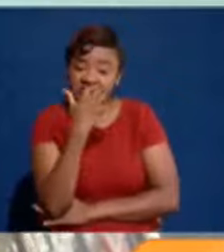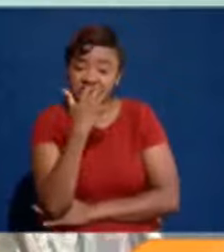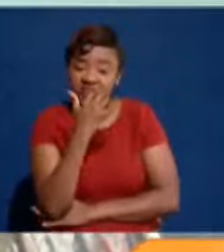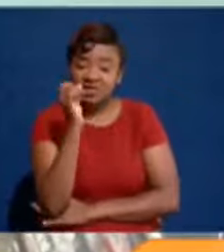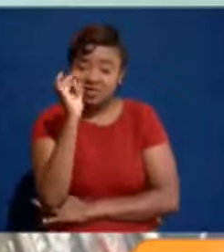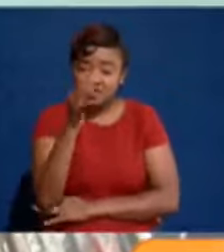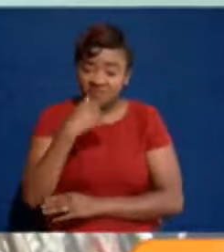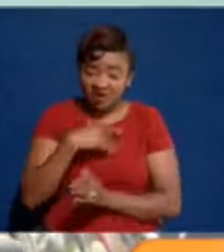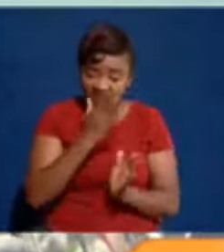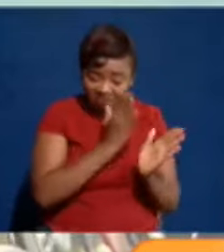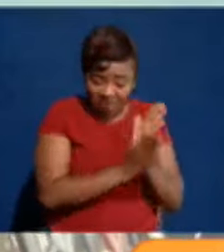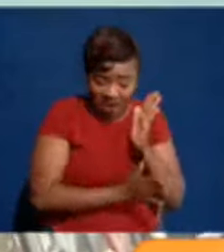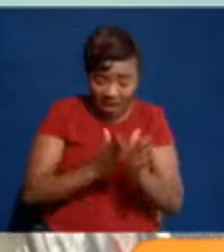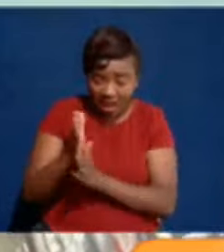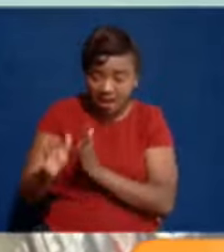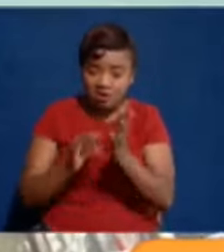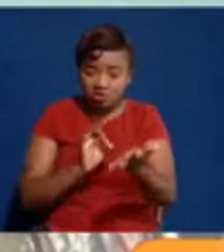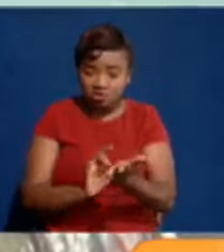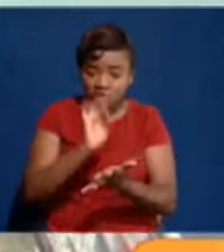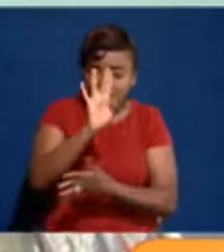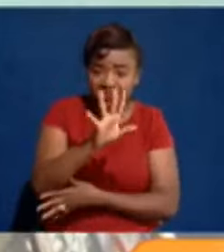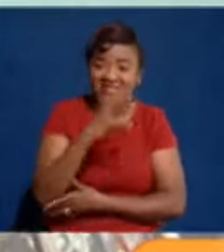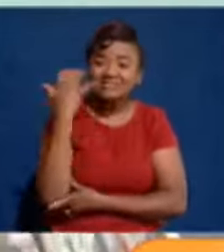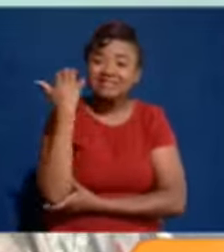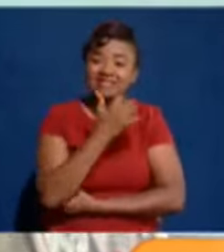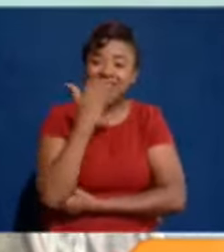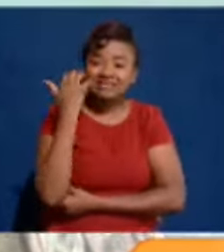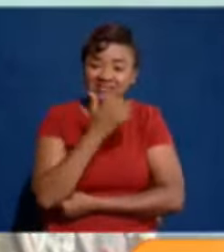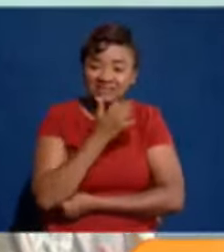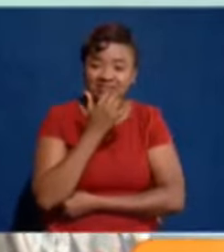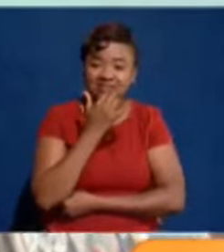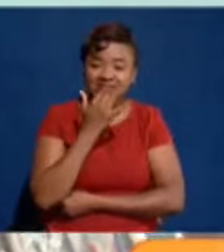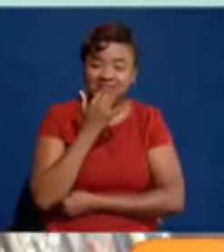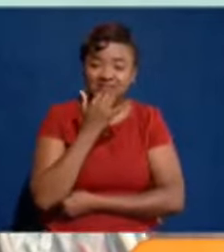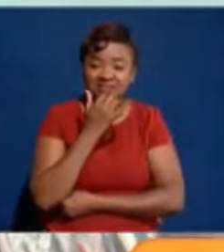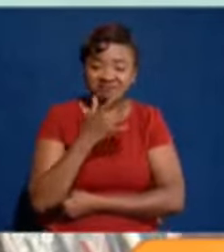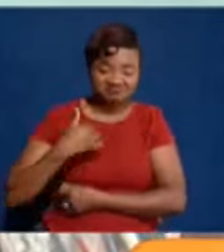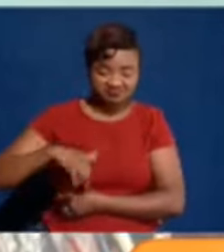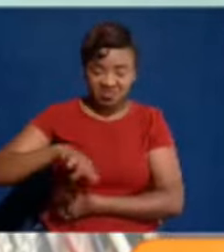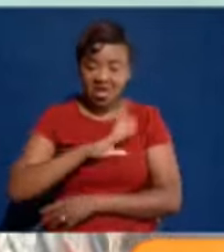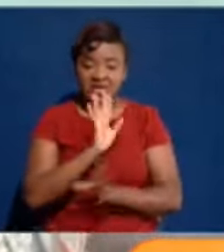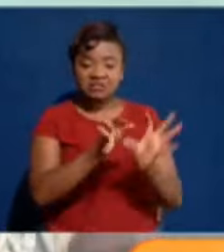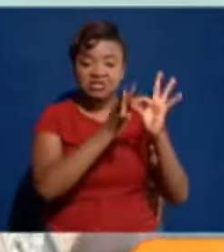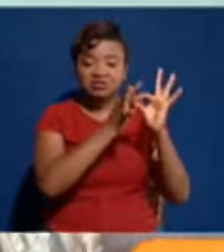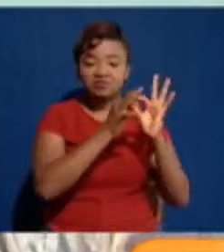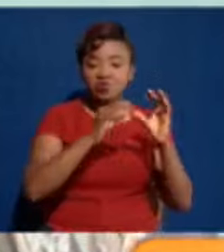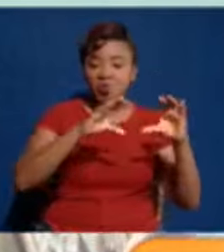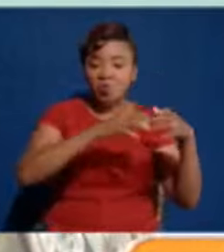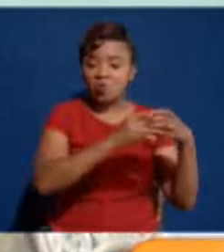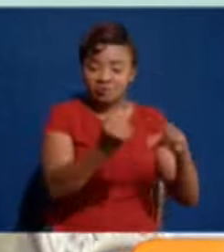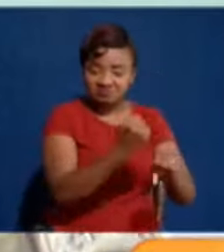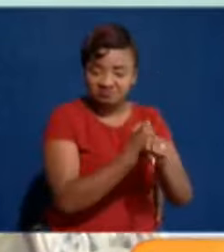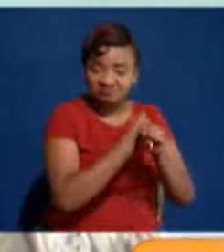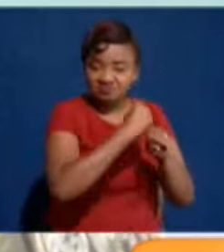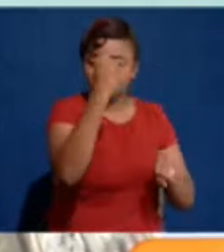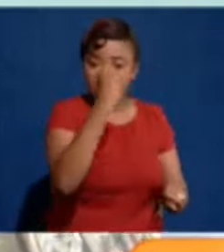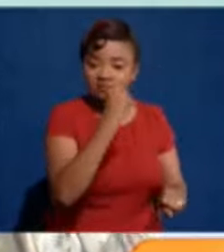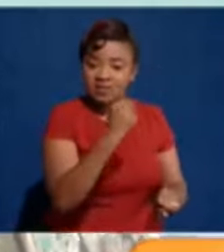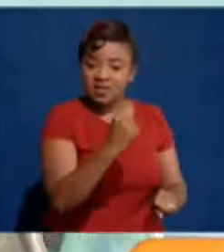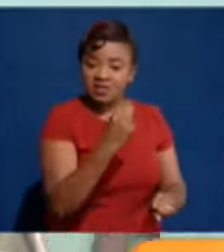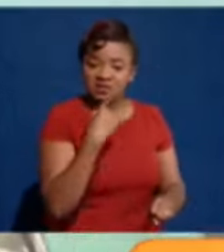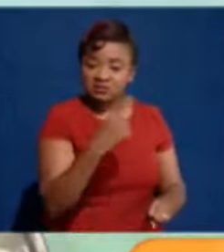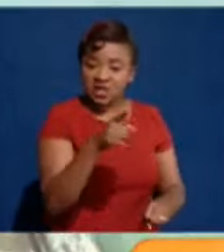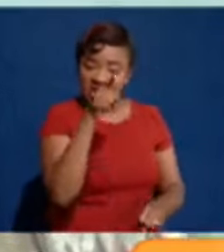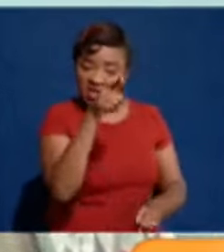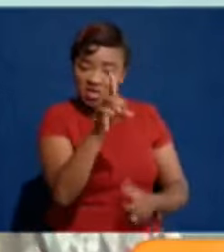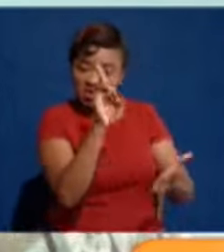jama, kama wako na jama hiyo ya kumtoa, sisi wanaazimio tunasema hawatamtoa peke yake,